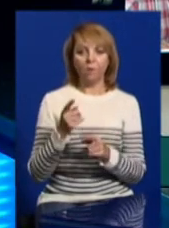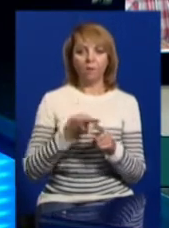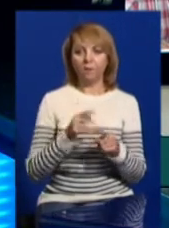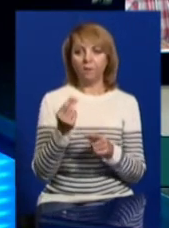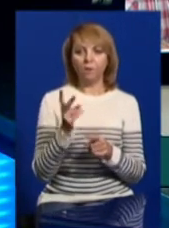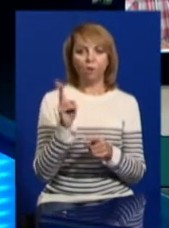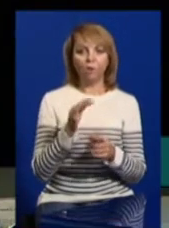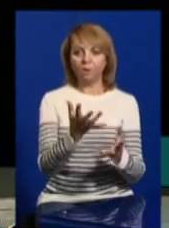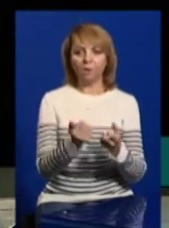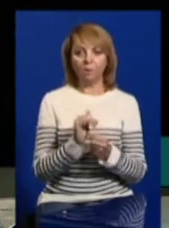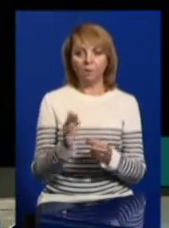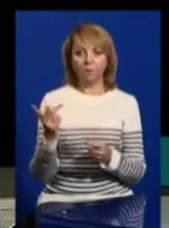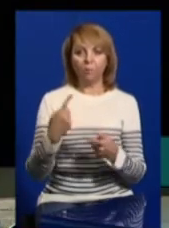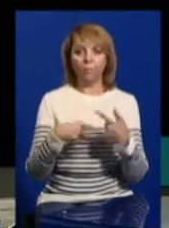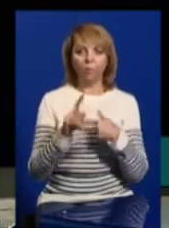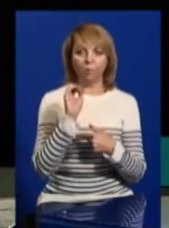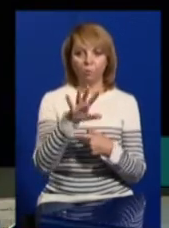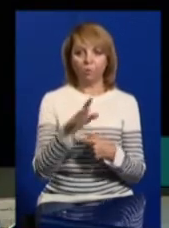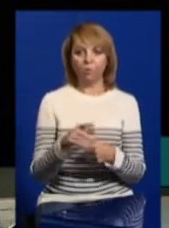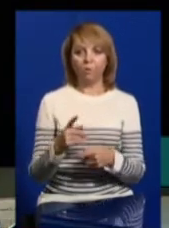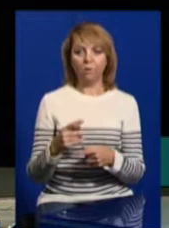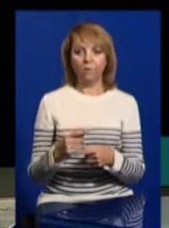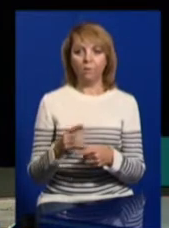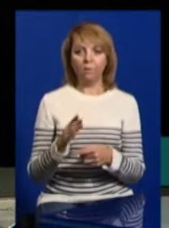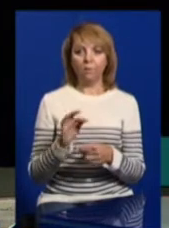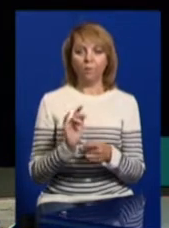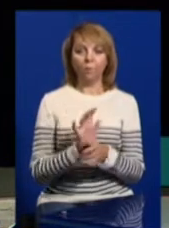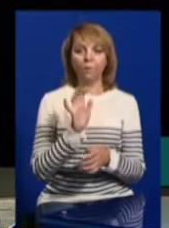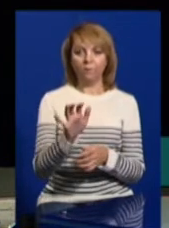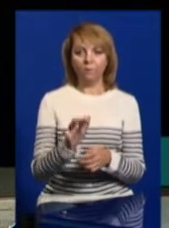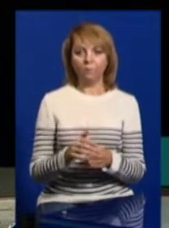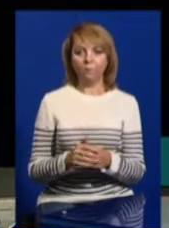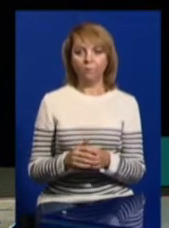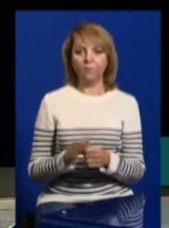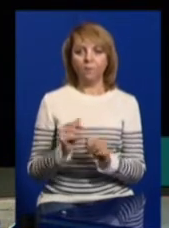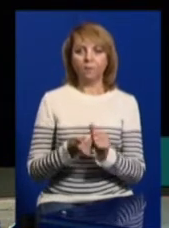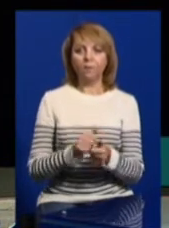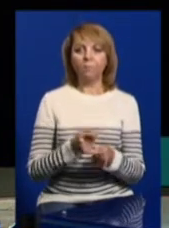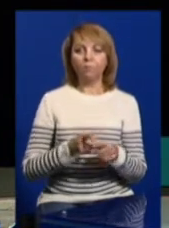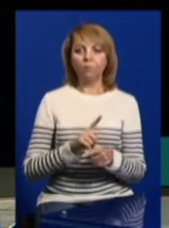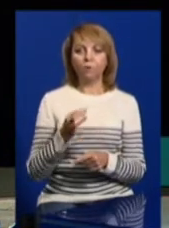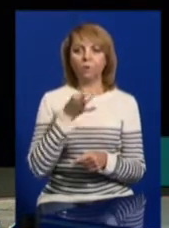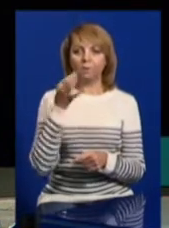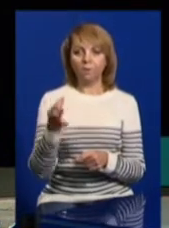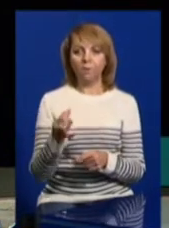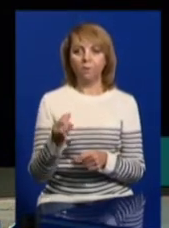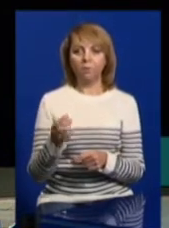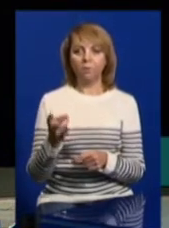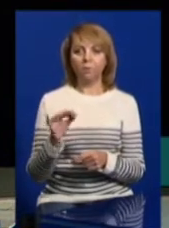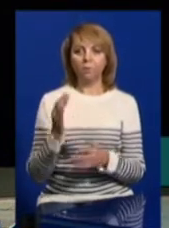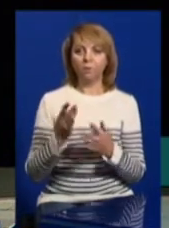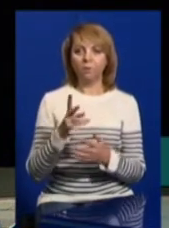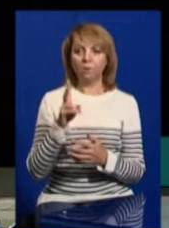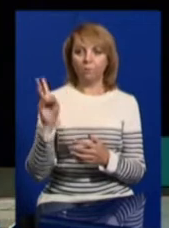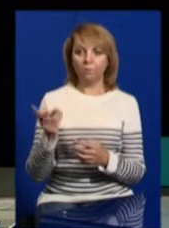ніхто не забирав, і вони повернулися назад відправнику. І замість того, аби сказати, що якщо вони